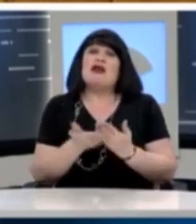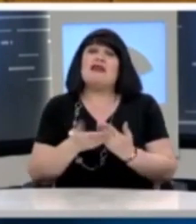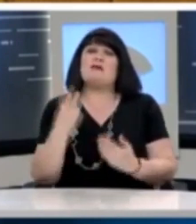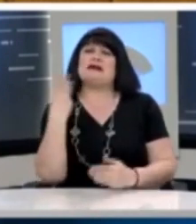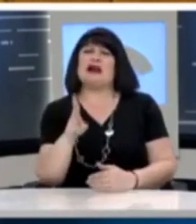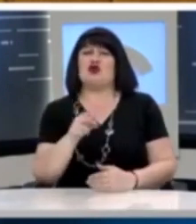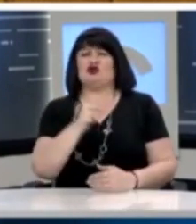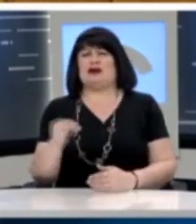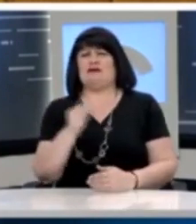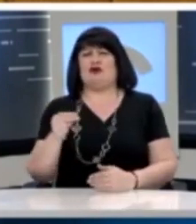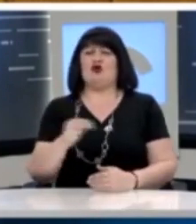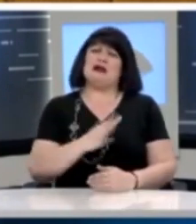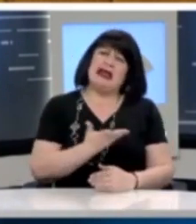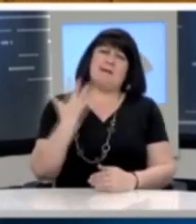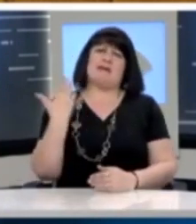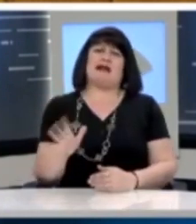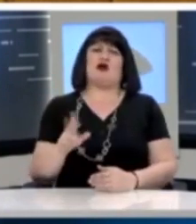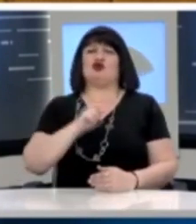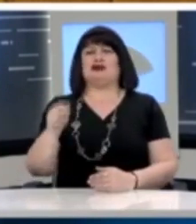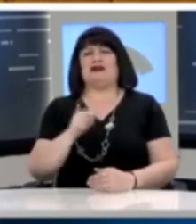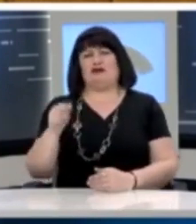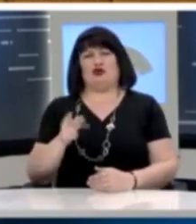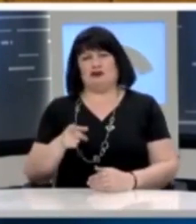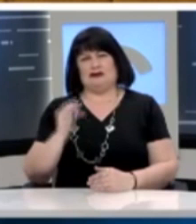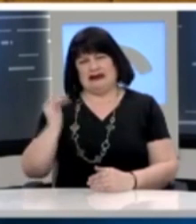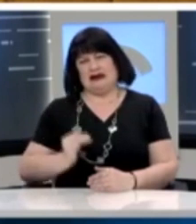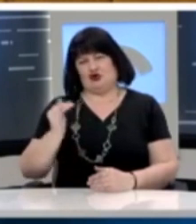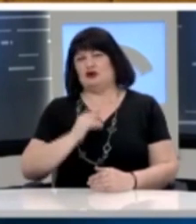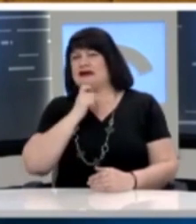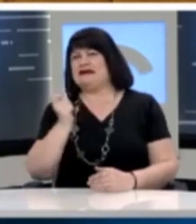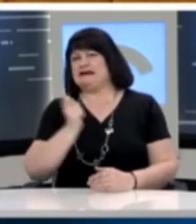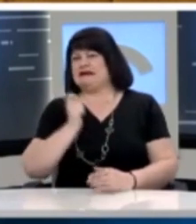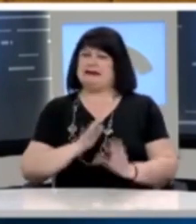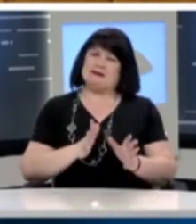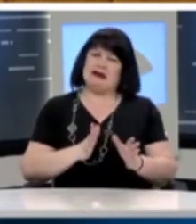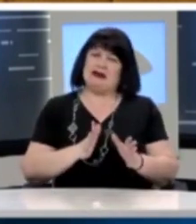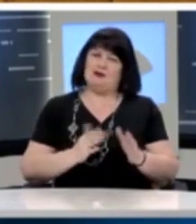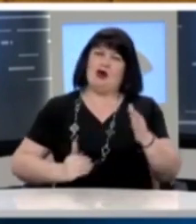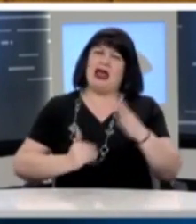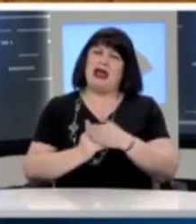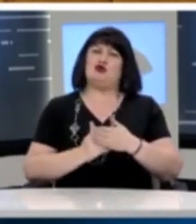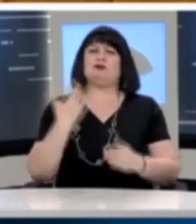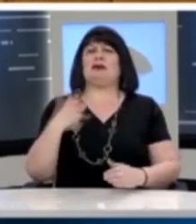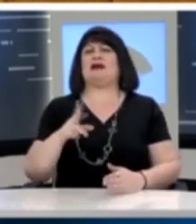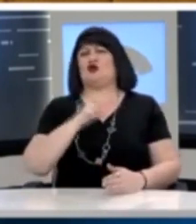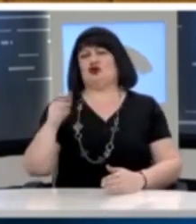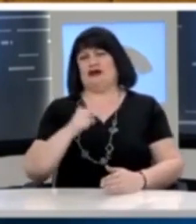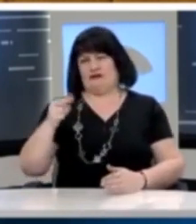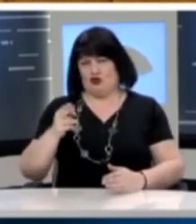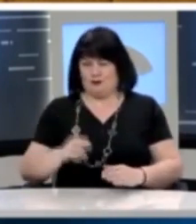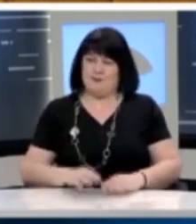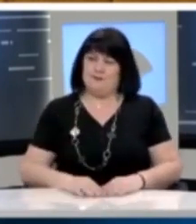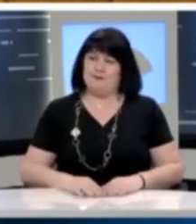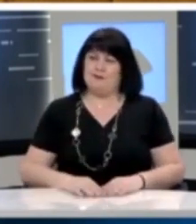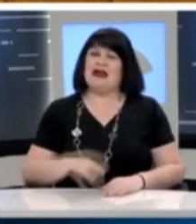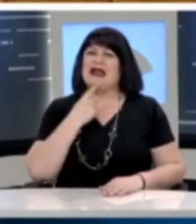300 ευρώ και 500 ευρώ για όσους έχουν την κατώτερη σύνταξη έως 500 ευρώ. Εμείς λέμε